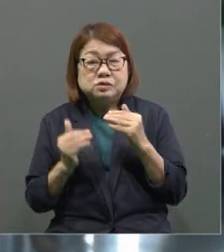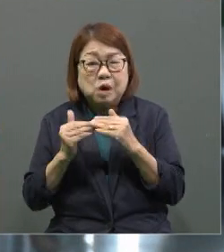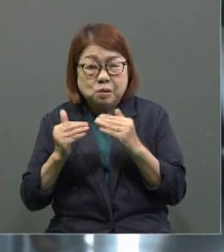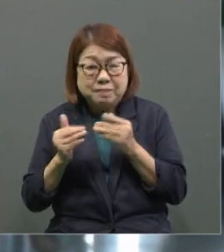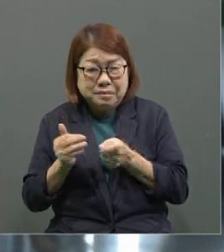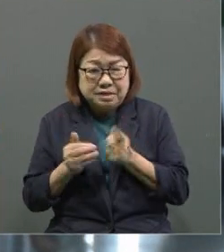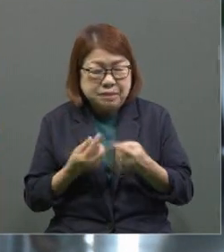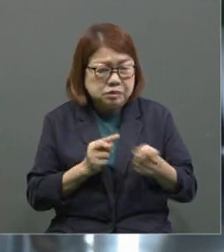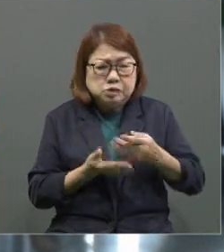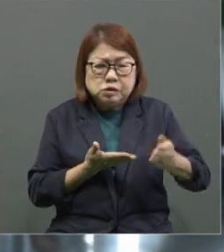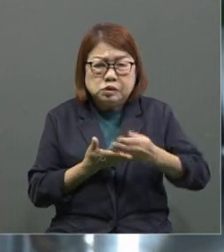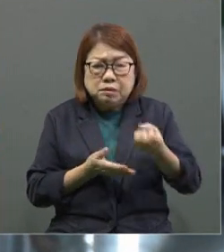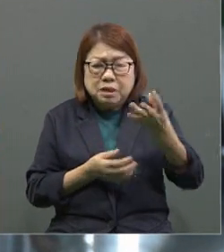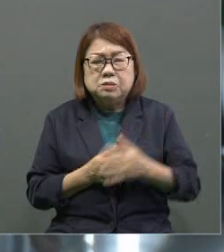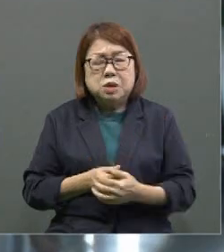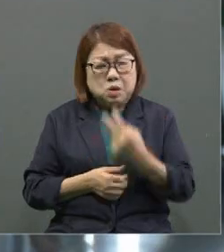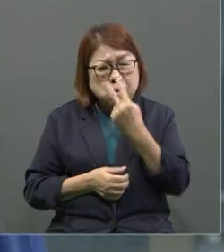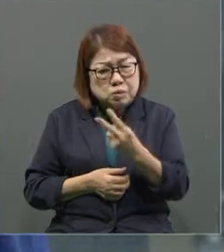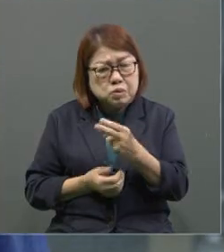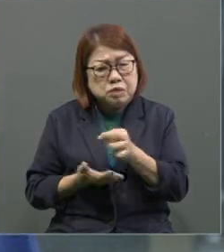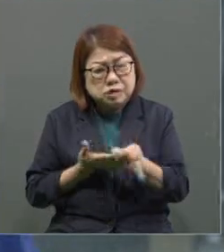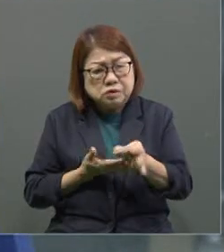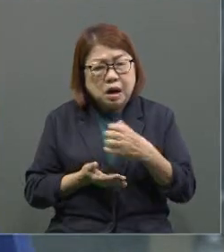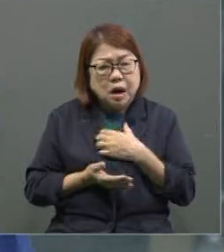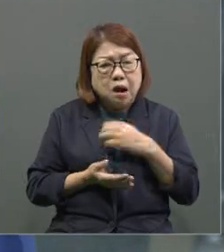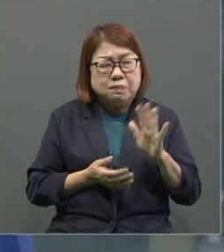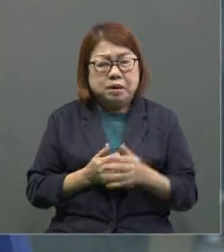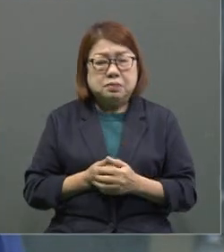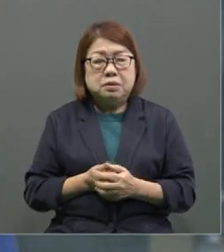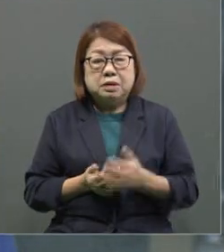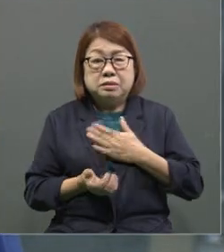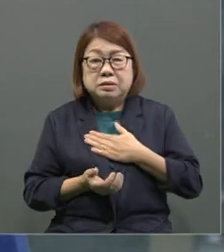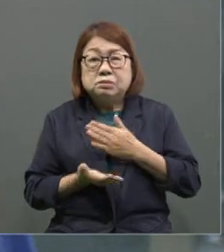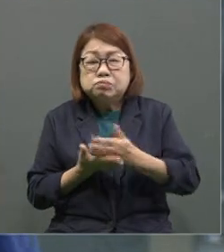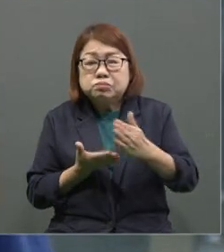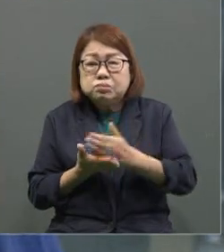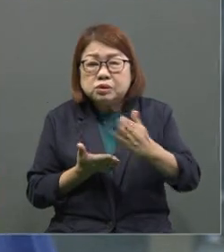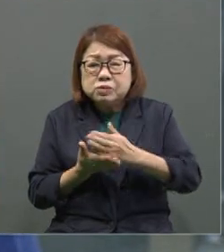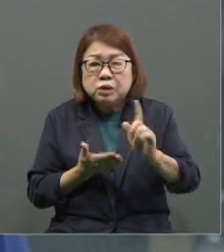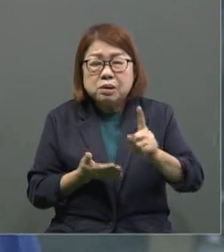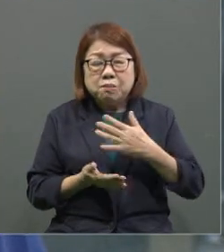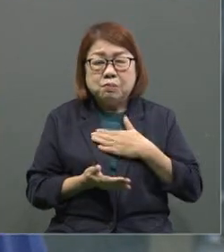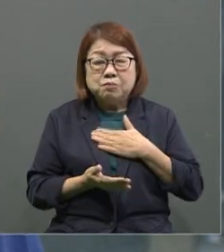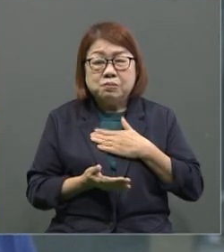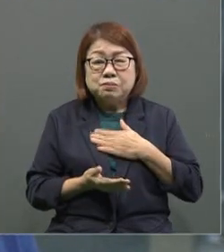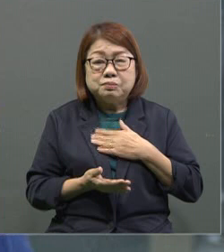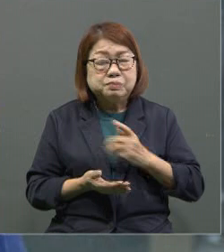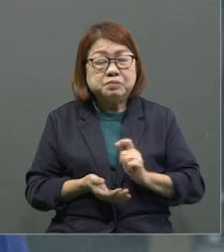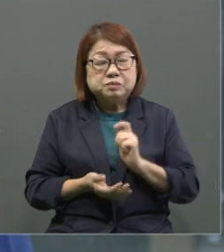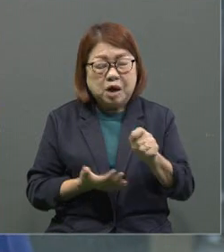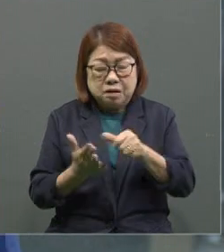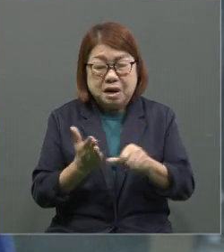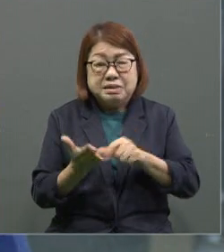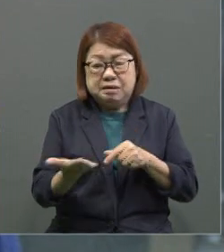แต่ละอย่างอะไรที่ตัดได้ลดได้ก็จะตัดออกไปค่ะชำระบัตรเครดิตแต่แต่ละเดือนน่ะผมในส่วนตัวของผม่ะผมจะจ่ายเต็ม